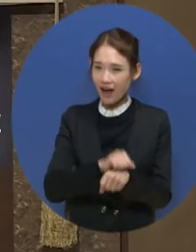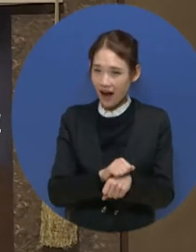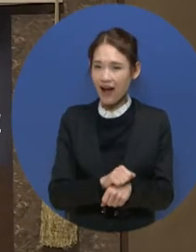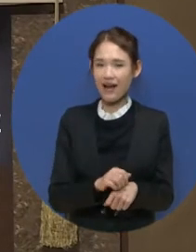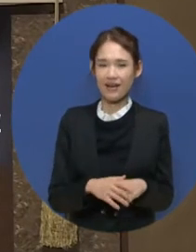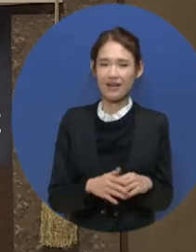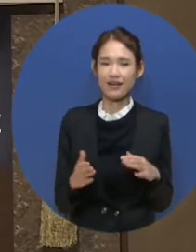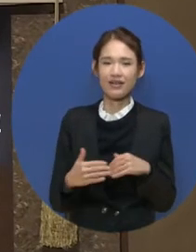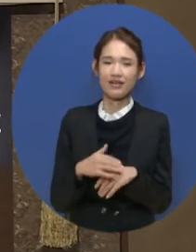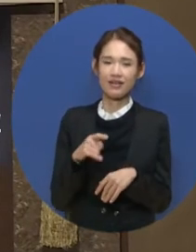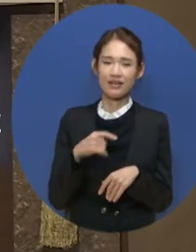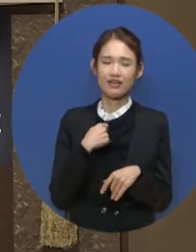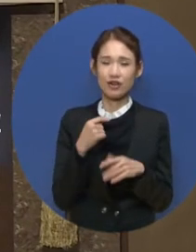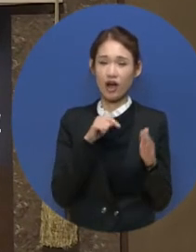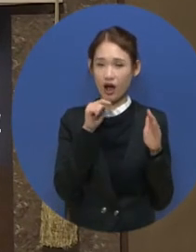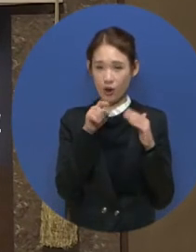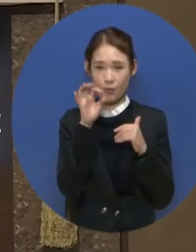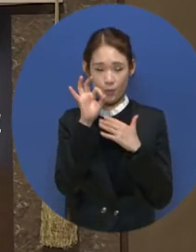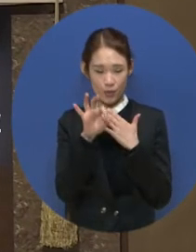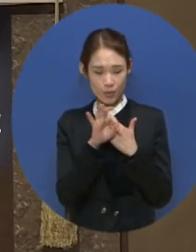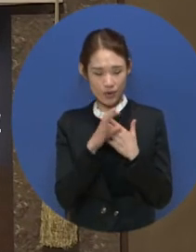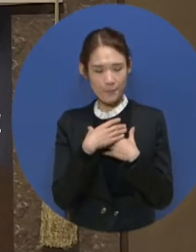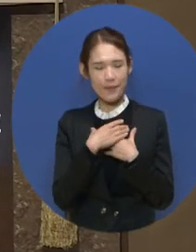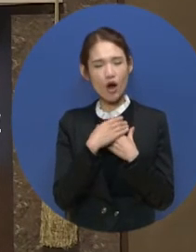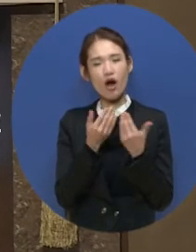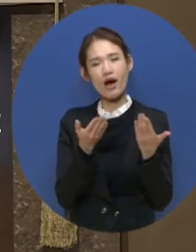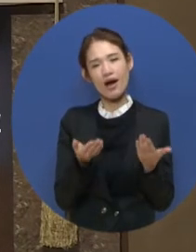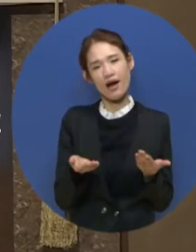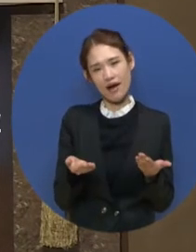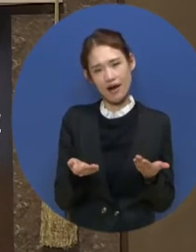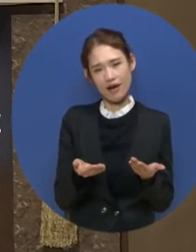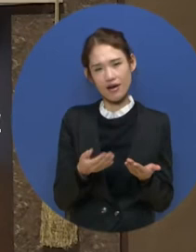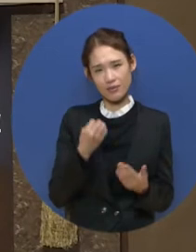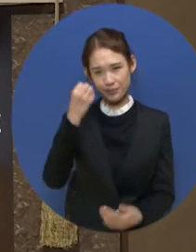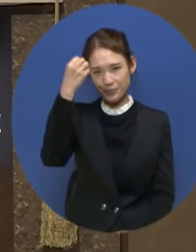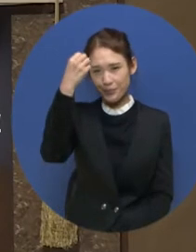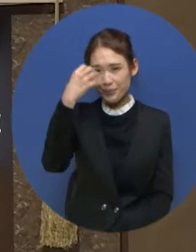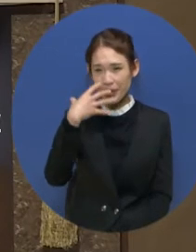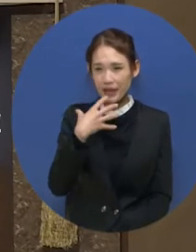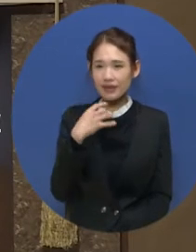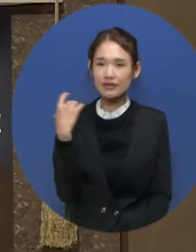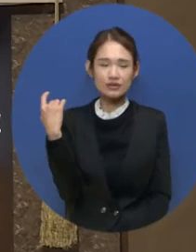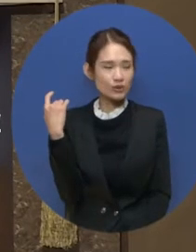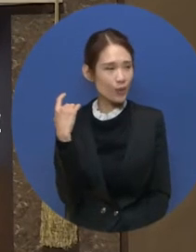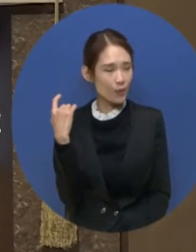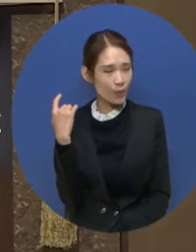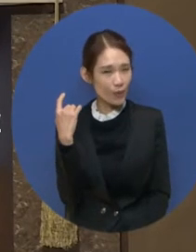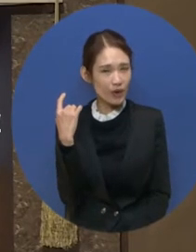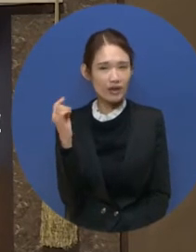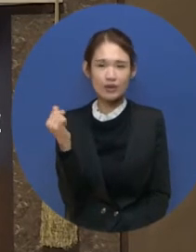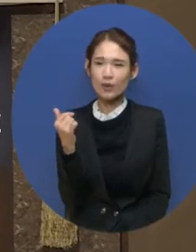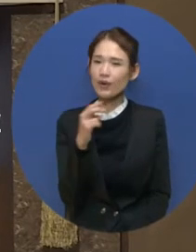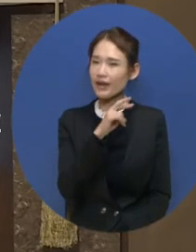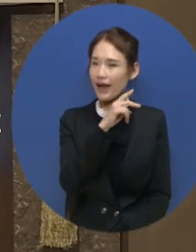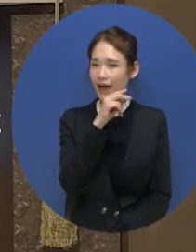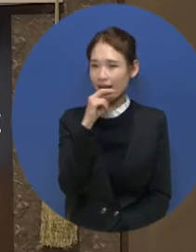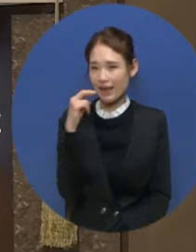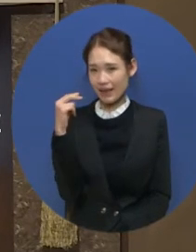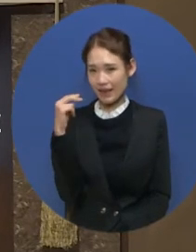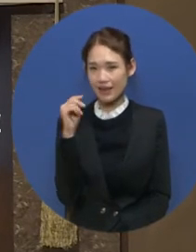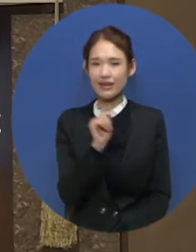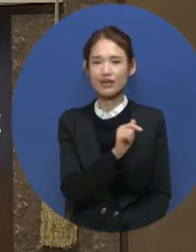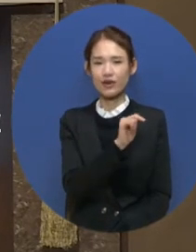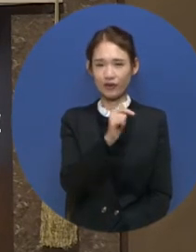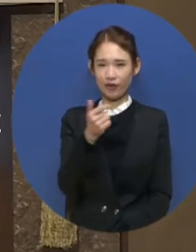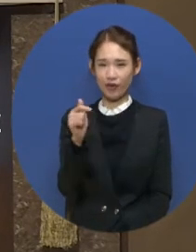저희도 이제 그런데 가서 이렇게 보면 좀 편안하게 좀 쉬면서 비시 라든지 또 소리 향기 이런걸 통해